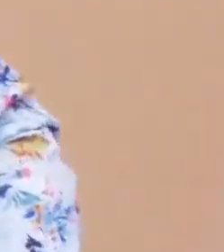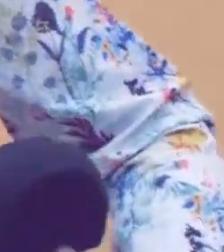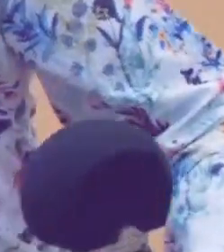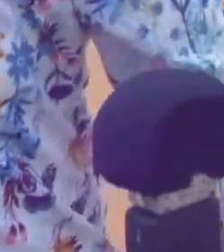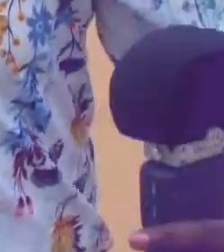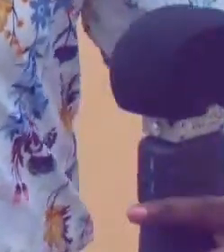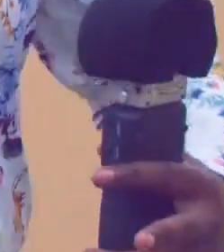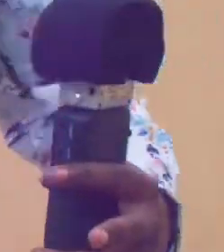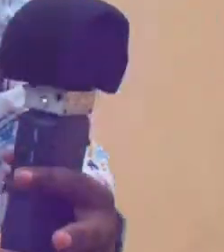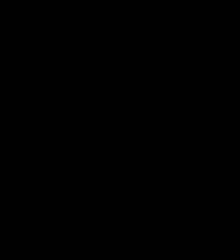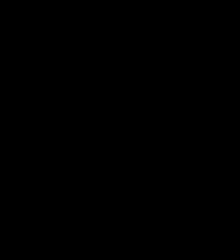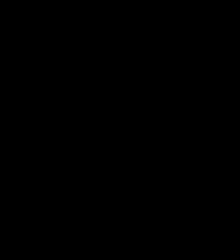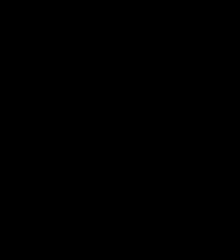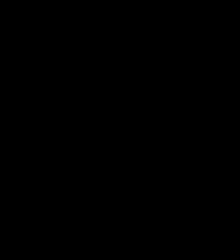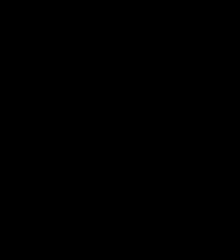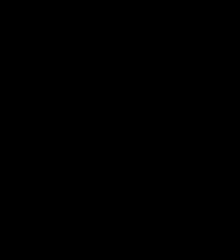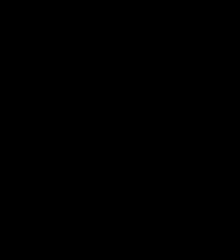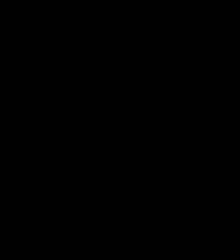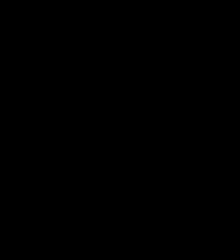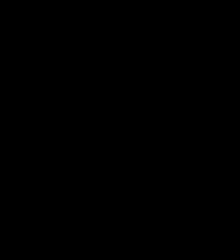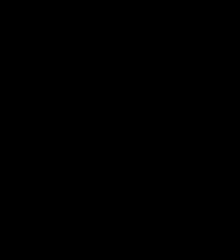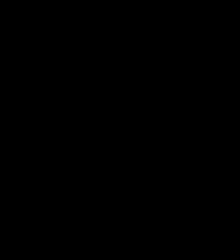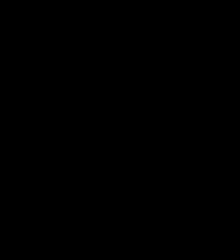inakuwa 45,000.